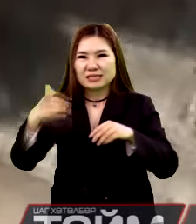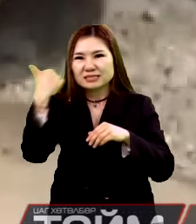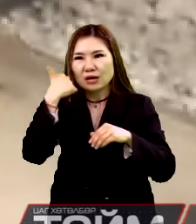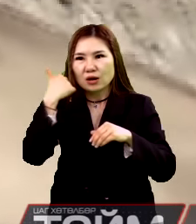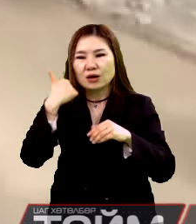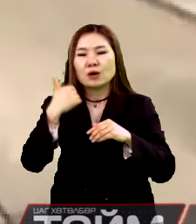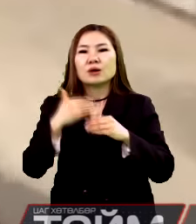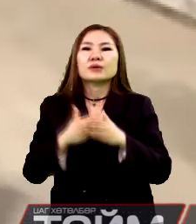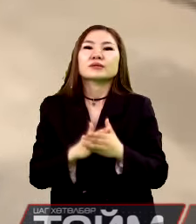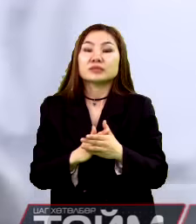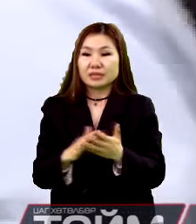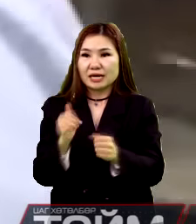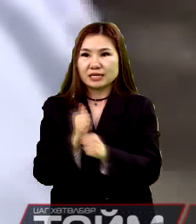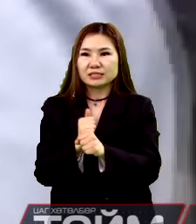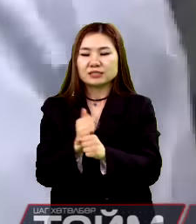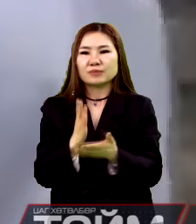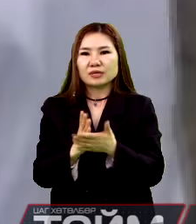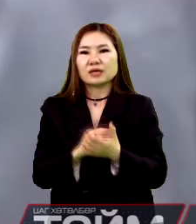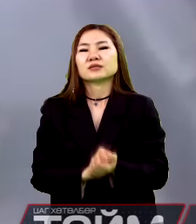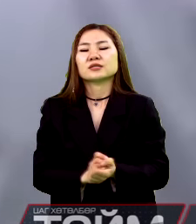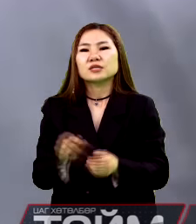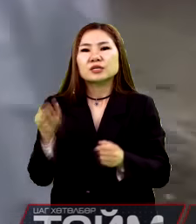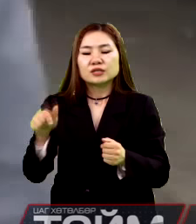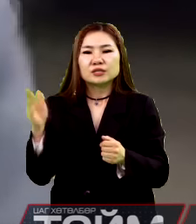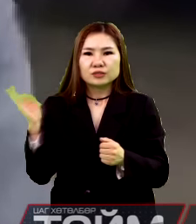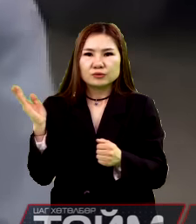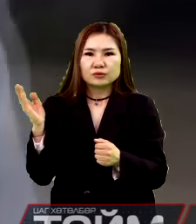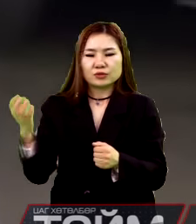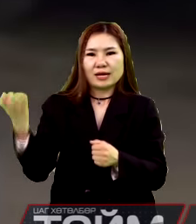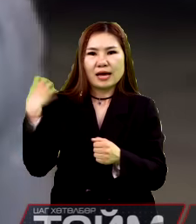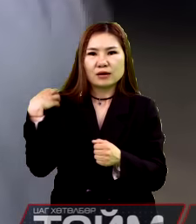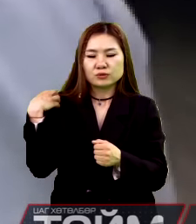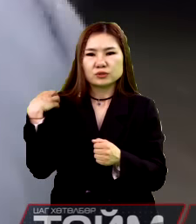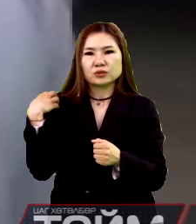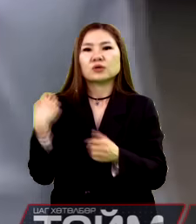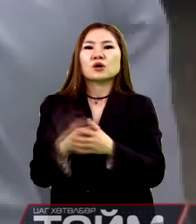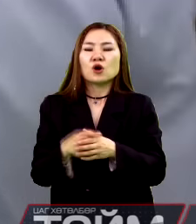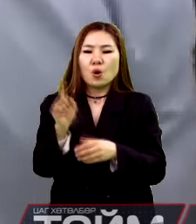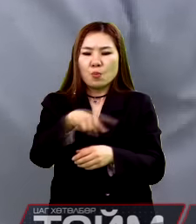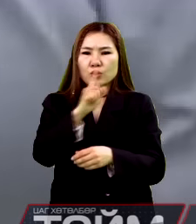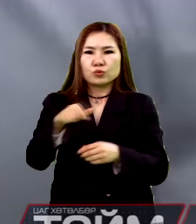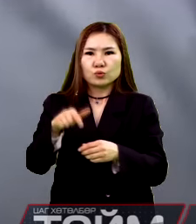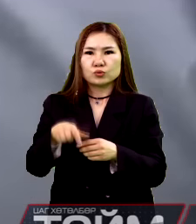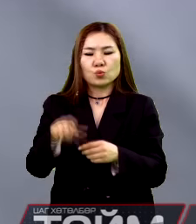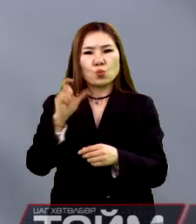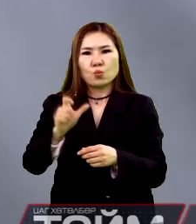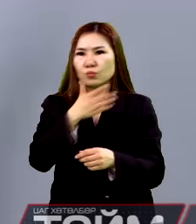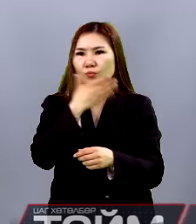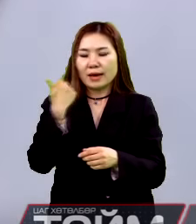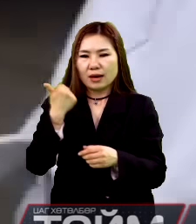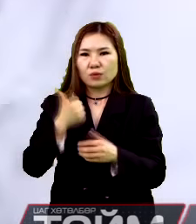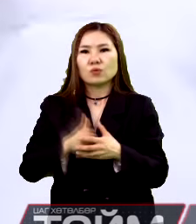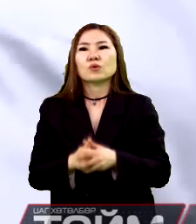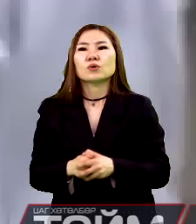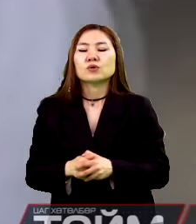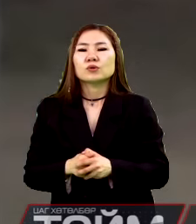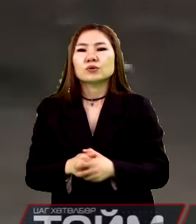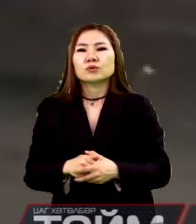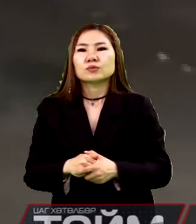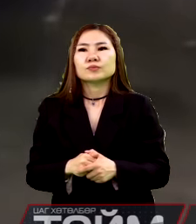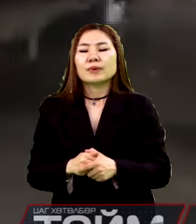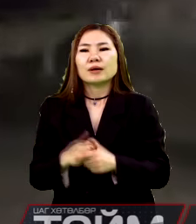нөгөө бохирдлын мүүс гээд энийг ингээд ярууса хариуцдаг юм уу хийлэгдэг болиулдаг юм ерөөсөө байхгүй иргэн хүнч тэр үйл ажиллагаа явуулж